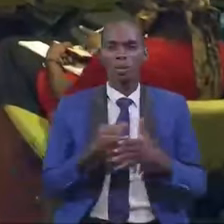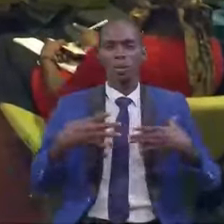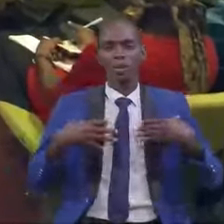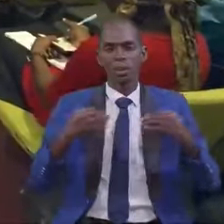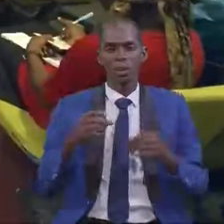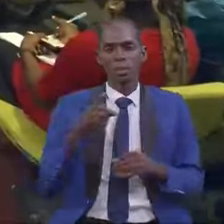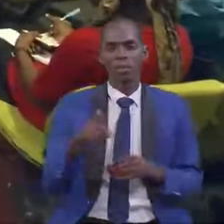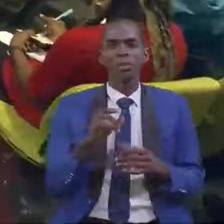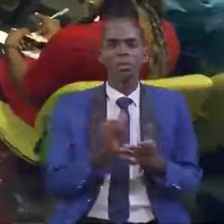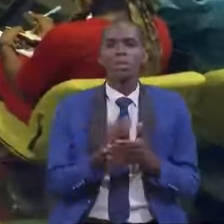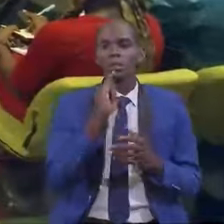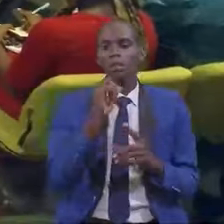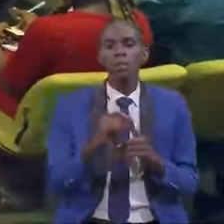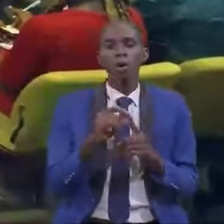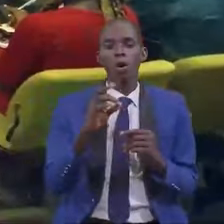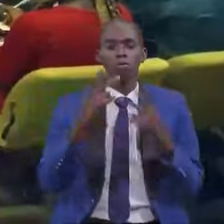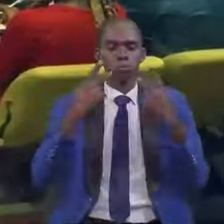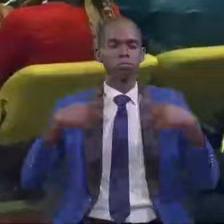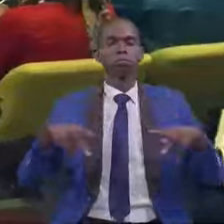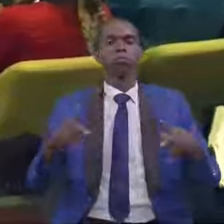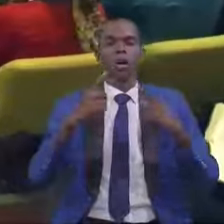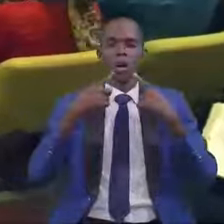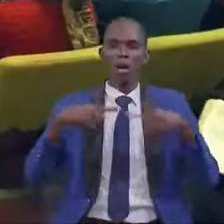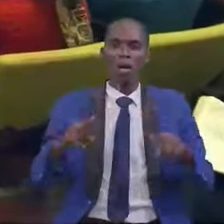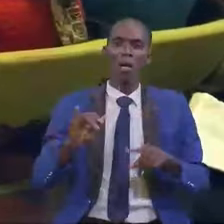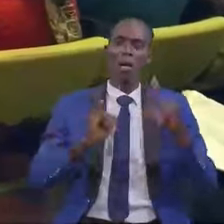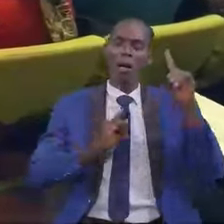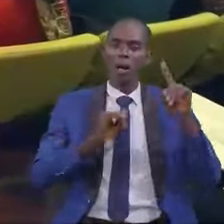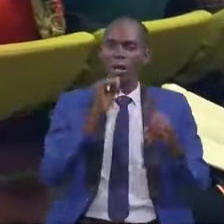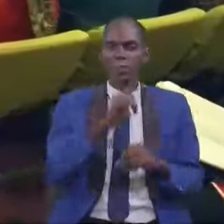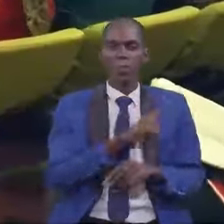l'Éternel qui te guérit. Voyons,